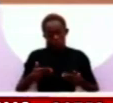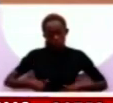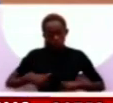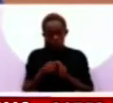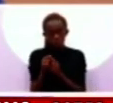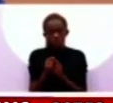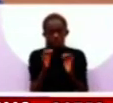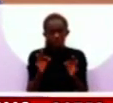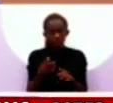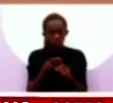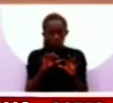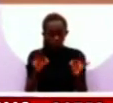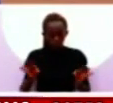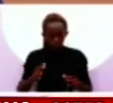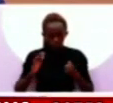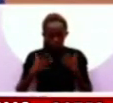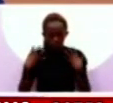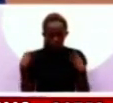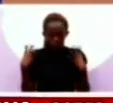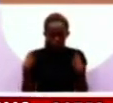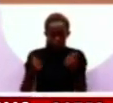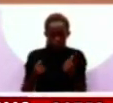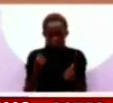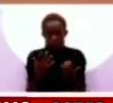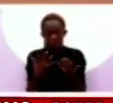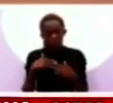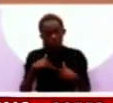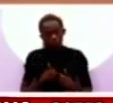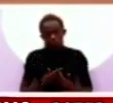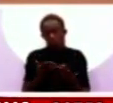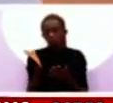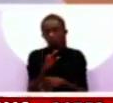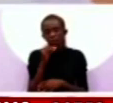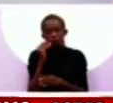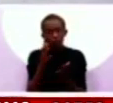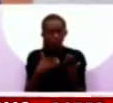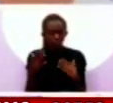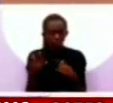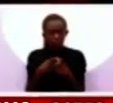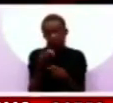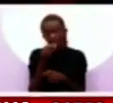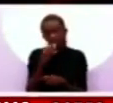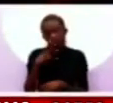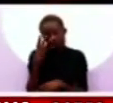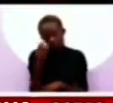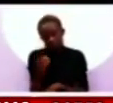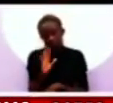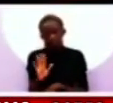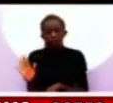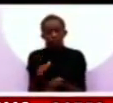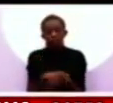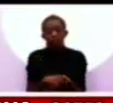mtu akit kwa uwanja akif mazo koka uwanja mtu amea atari nyumbani ataa ataka atala tanya